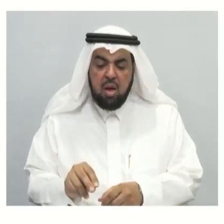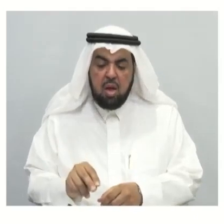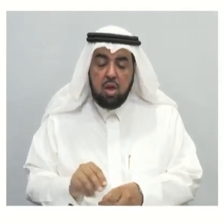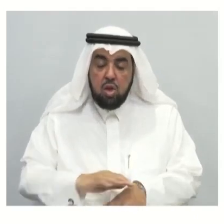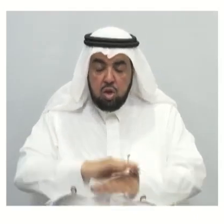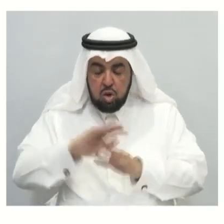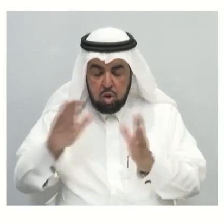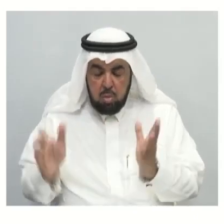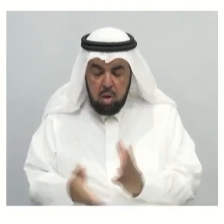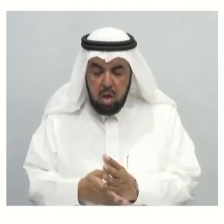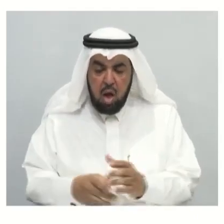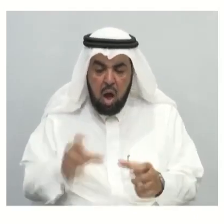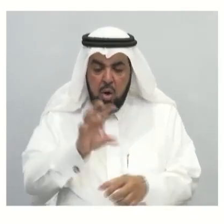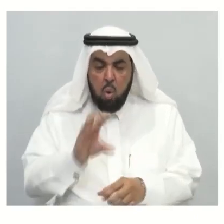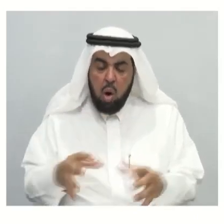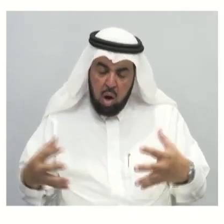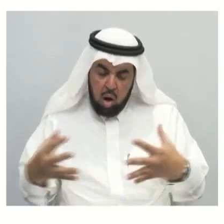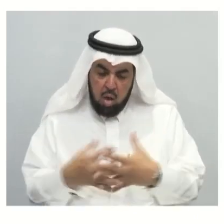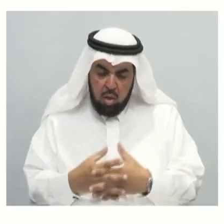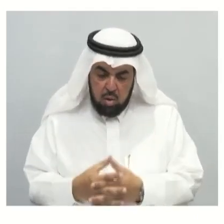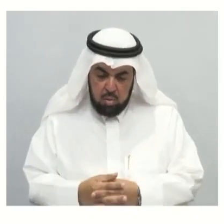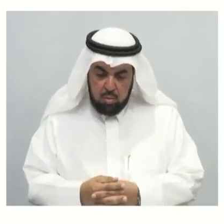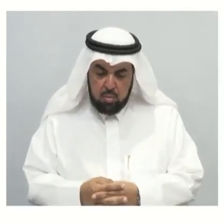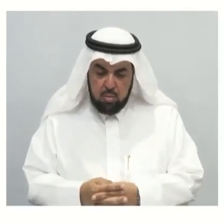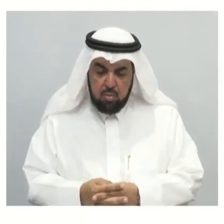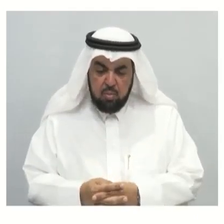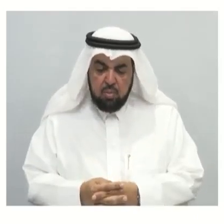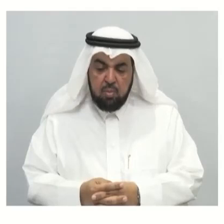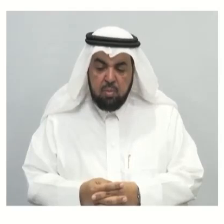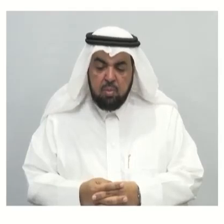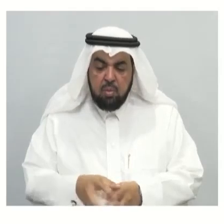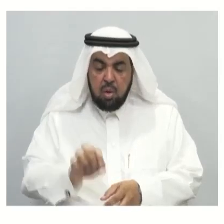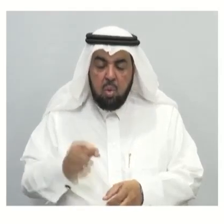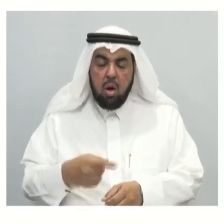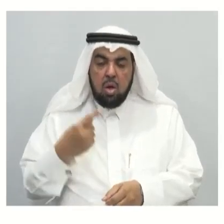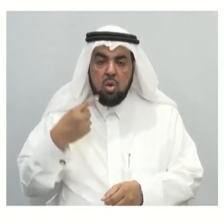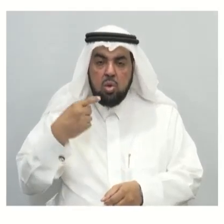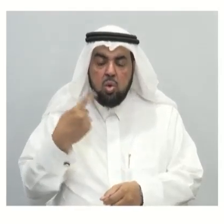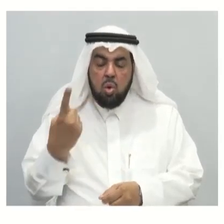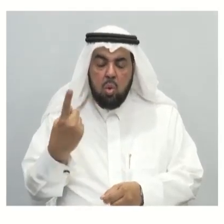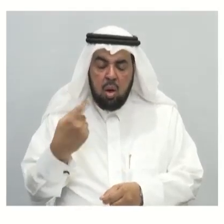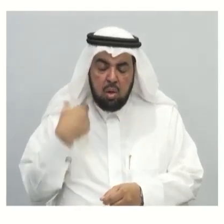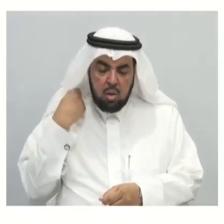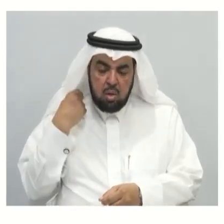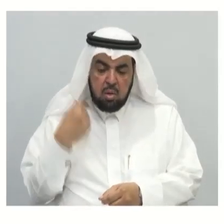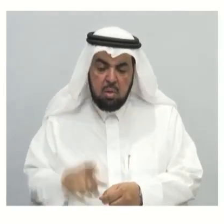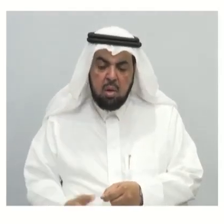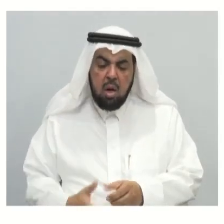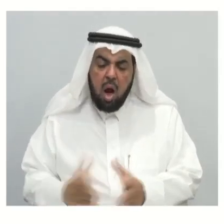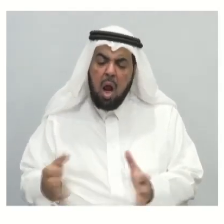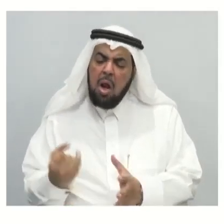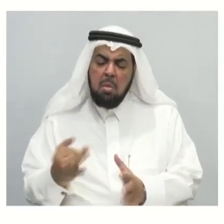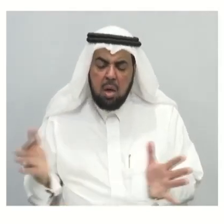ممثلي جميع الدول الاعضاء ويكون لكل منهم صوت واحد مهما بلغ